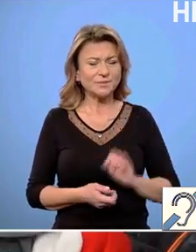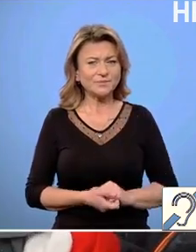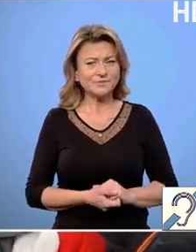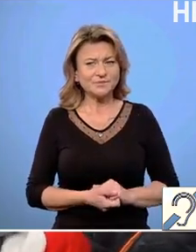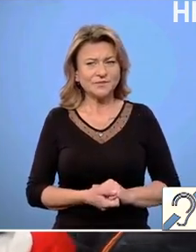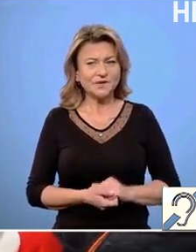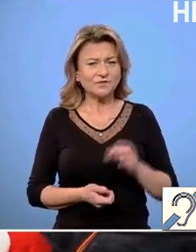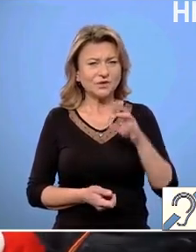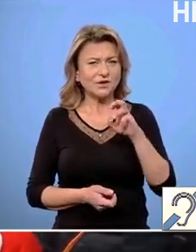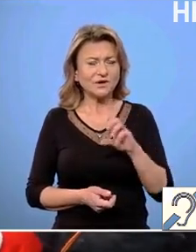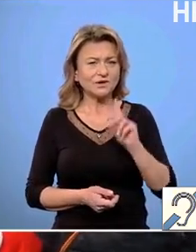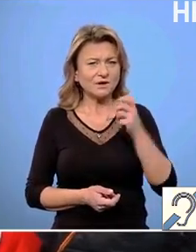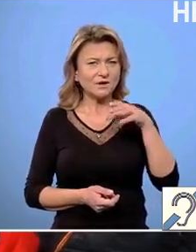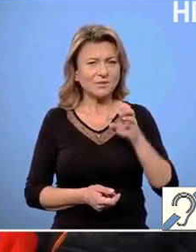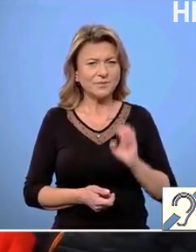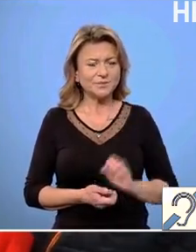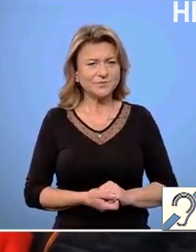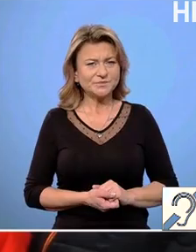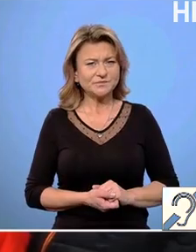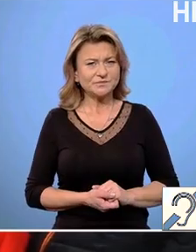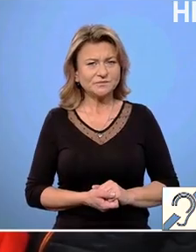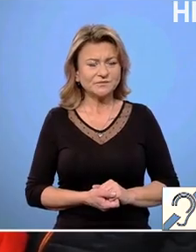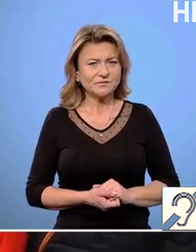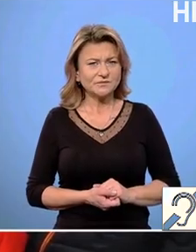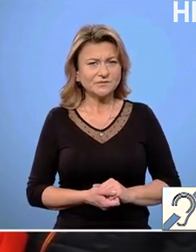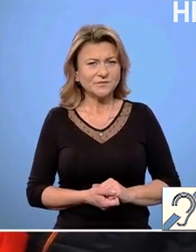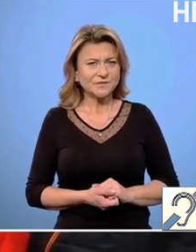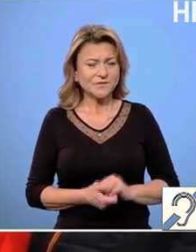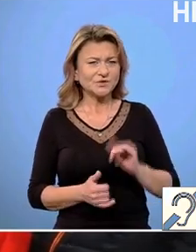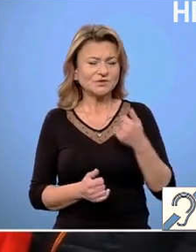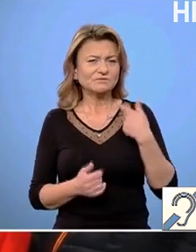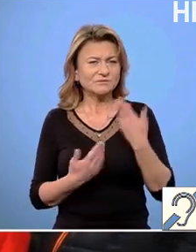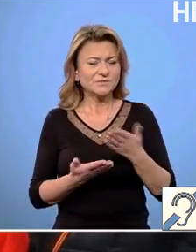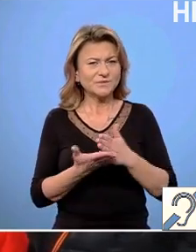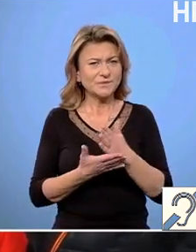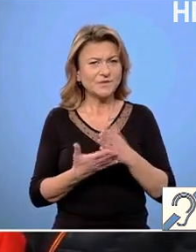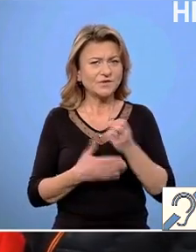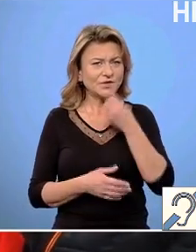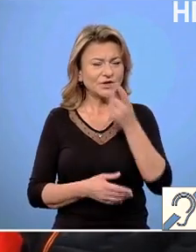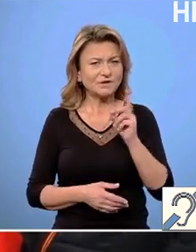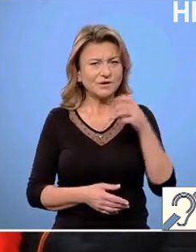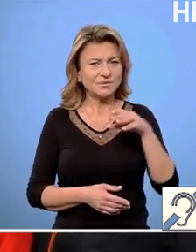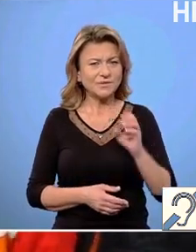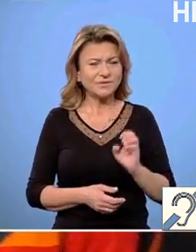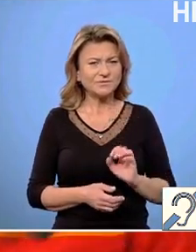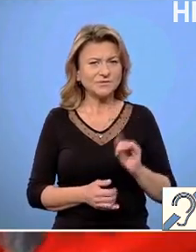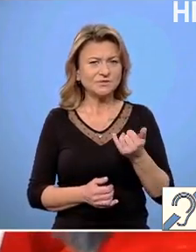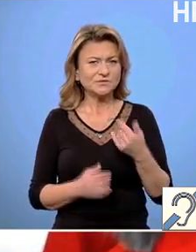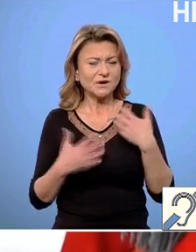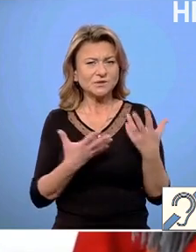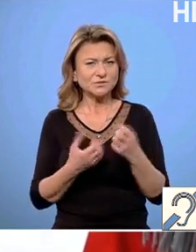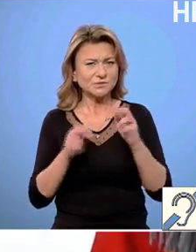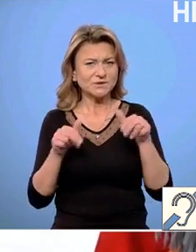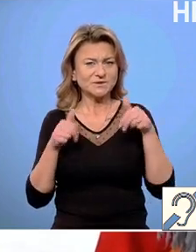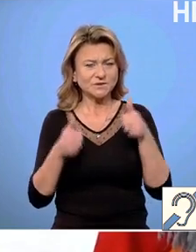d'albe, florile d'albe, și ei vin mereu, mereu. Florile d'albe și le aduc pe